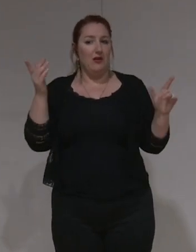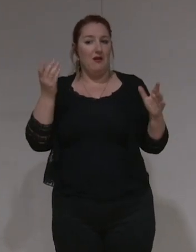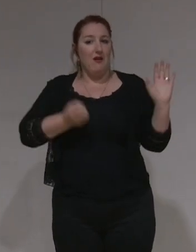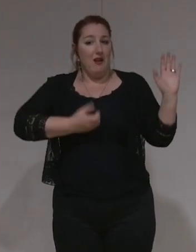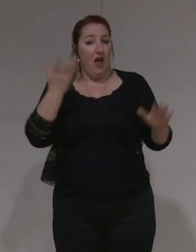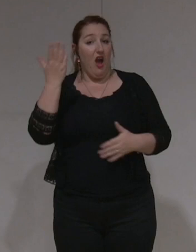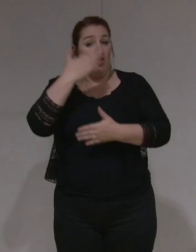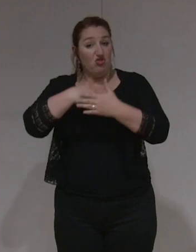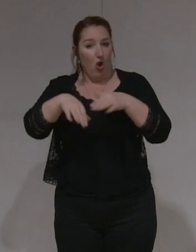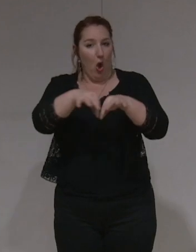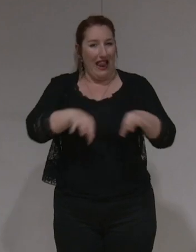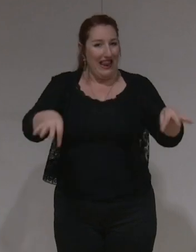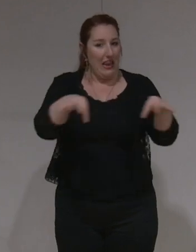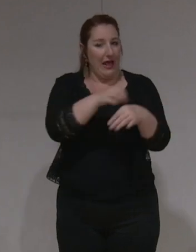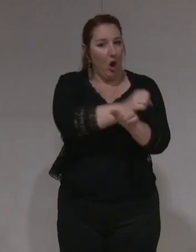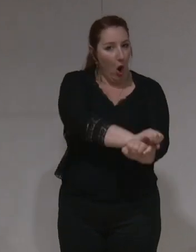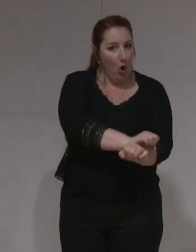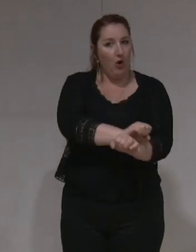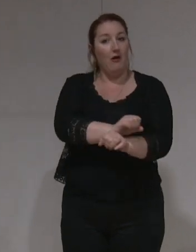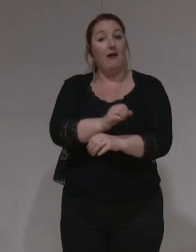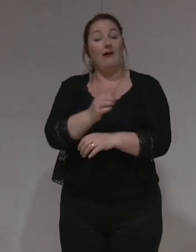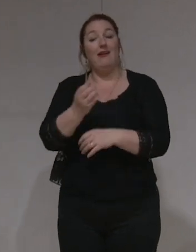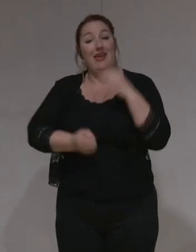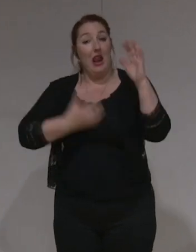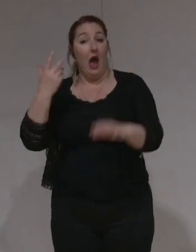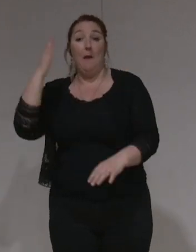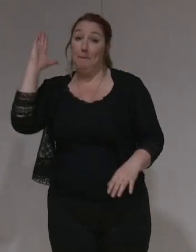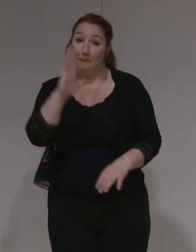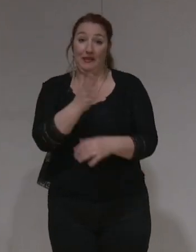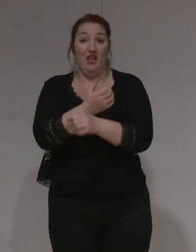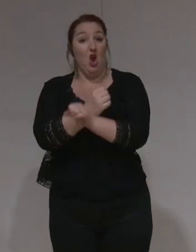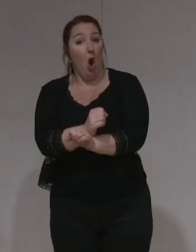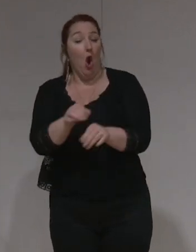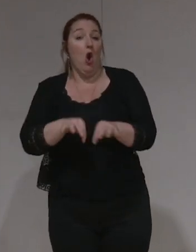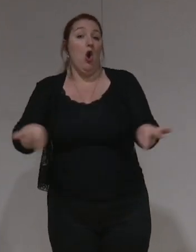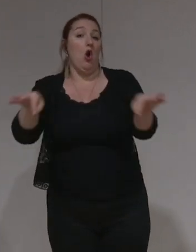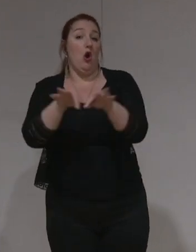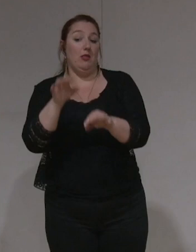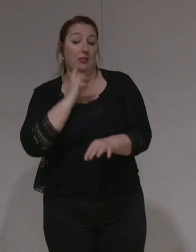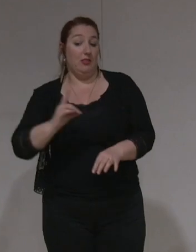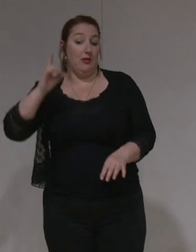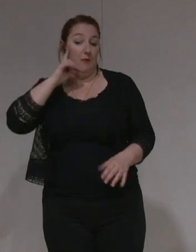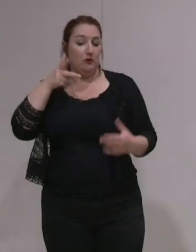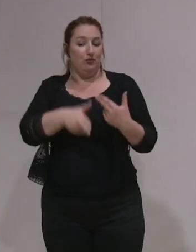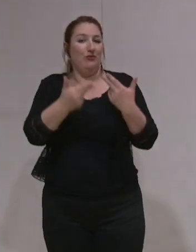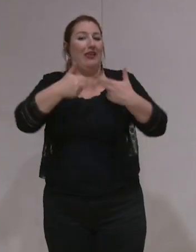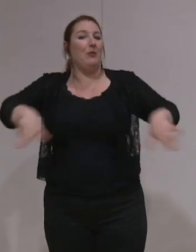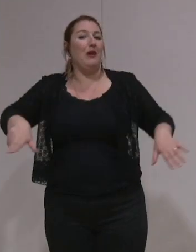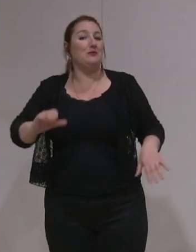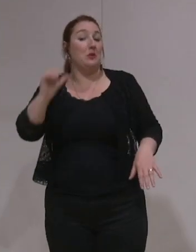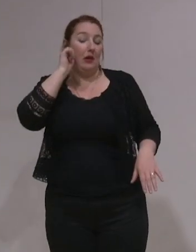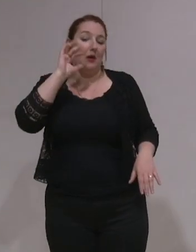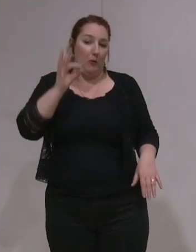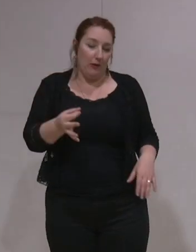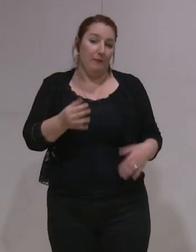l'art des camps que nous avons inauguré euh dimanche hier oui et euh il y aura donc